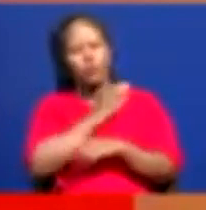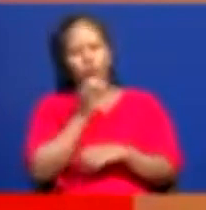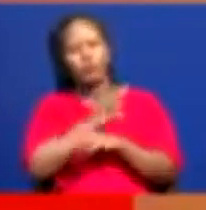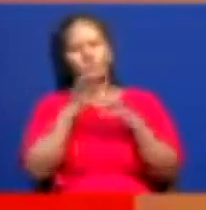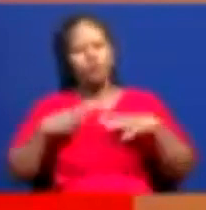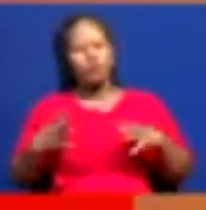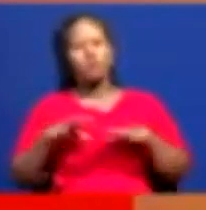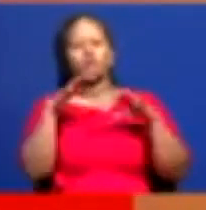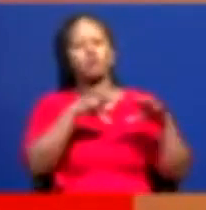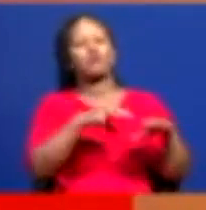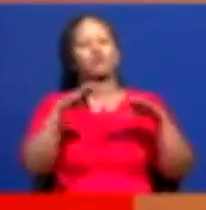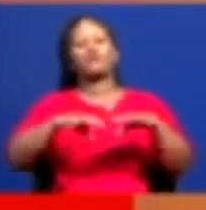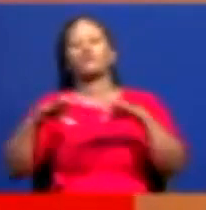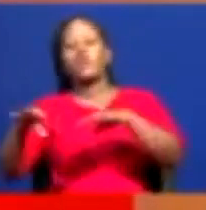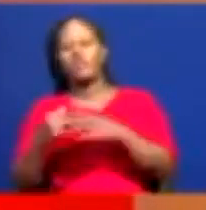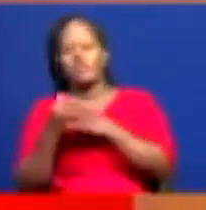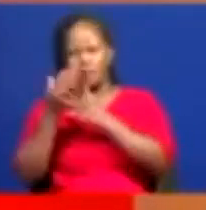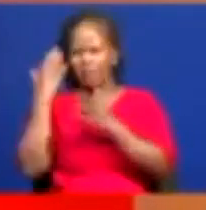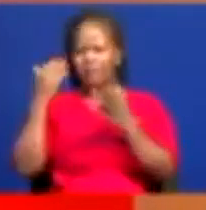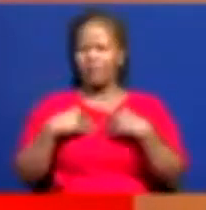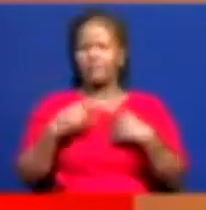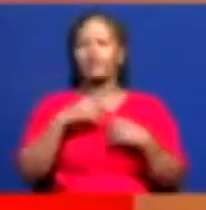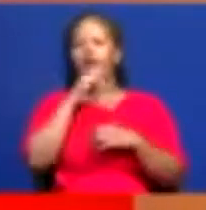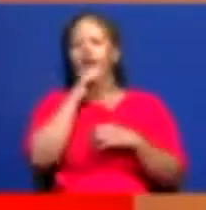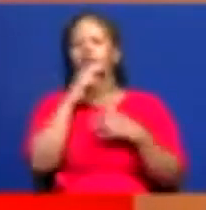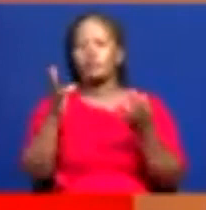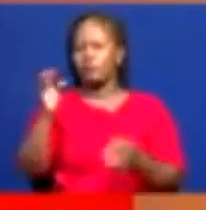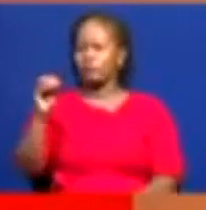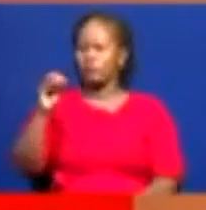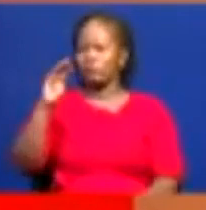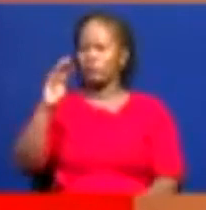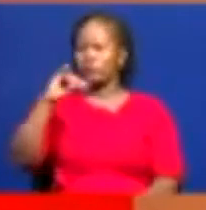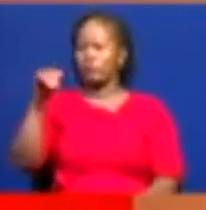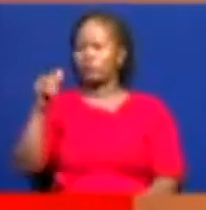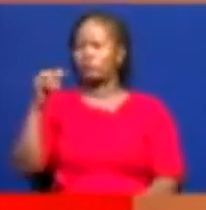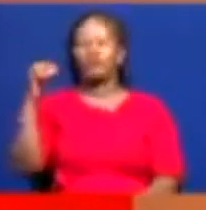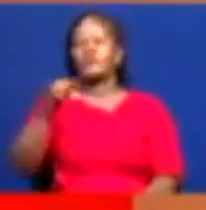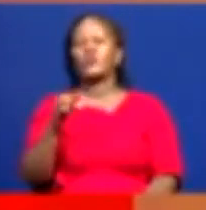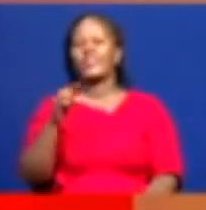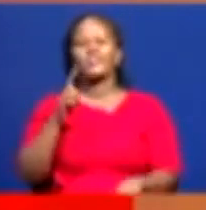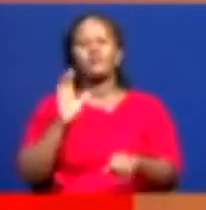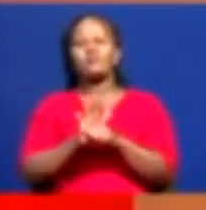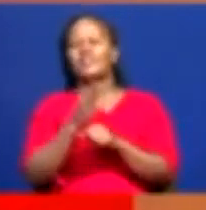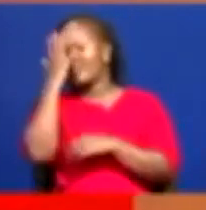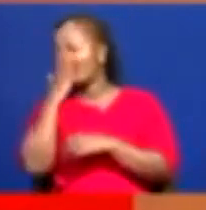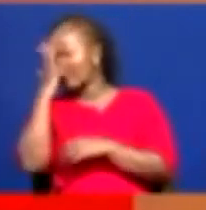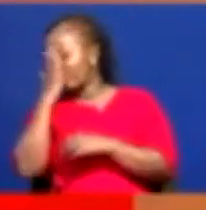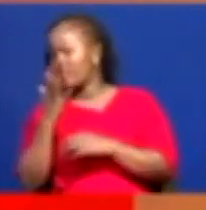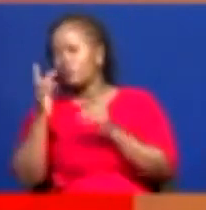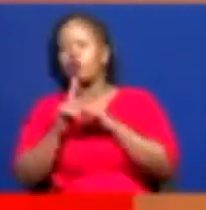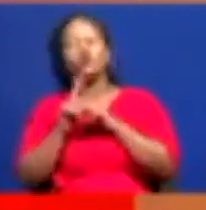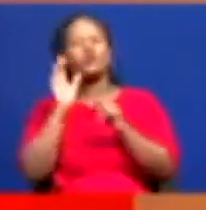ambao wametuburudisha. Tulikuweko na mzee Ojuang hapa, alipoanga dunia ilikuwa ni aibu kubwa, na wengine wengi maarufu